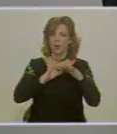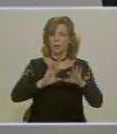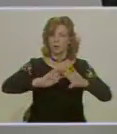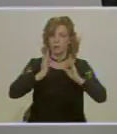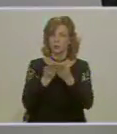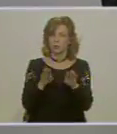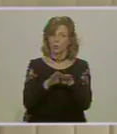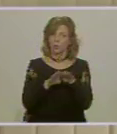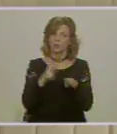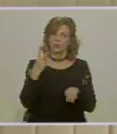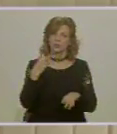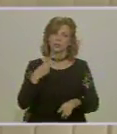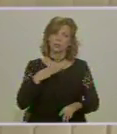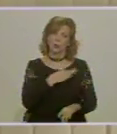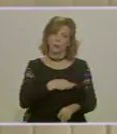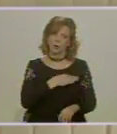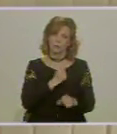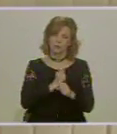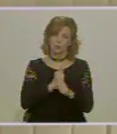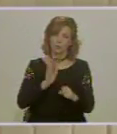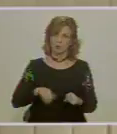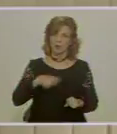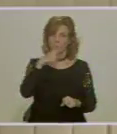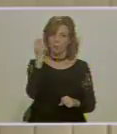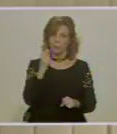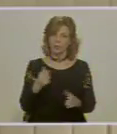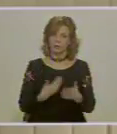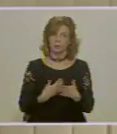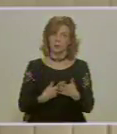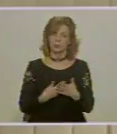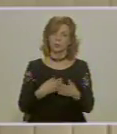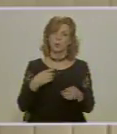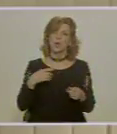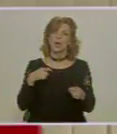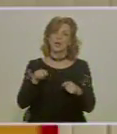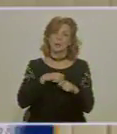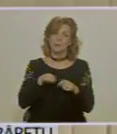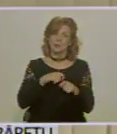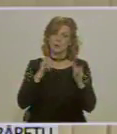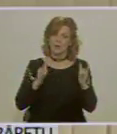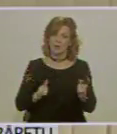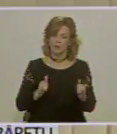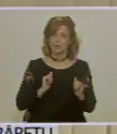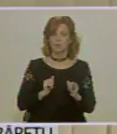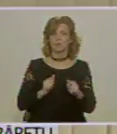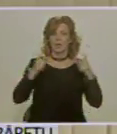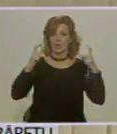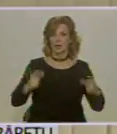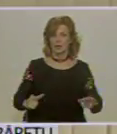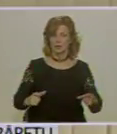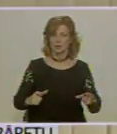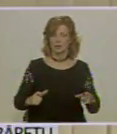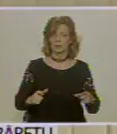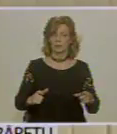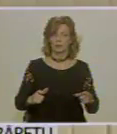din cele două facultăți, lucrăm la un proiect pentru reabilitarea acestei infrastructuri, în așa fel încât,